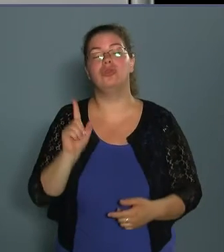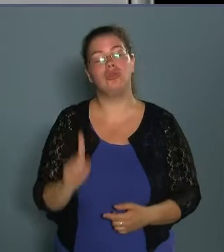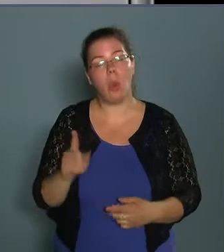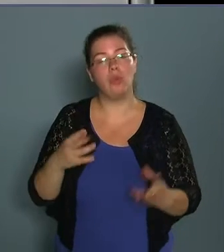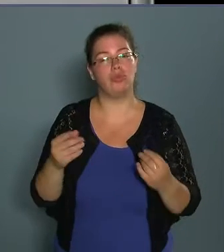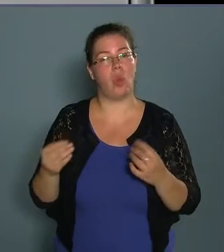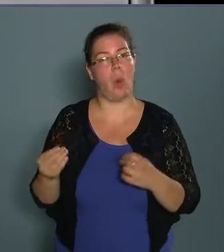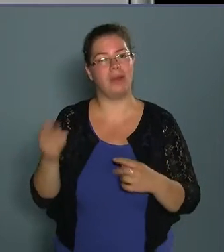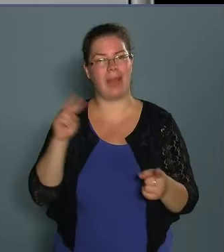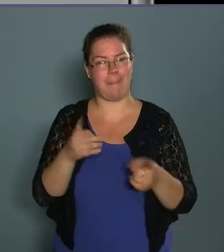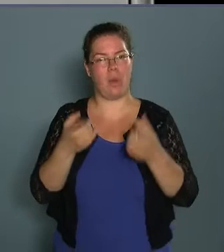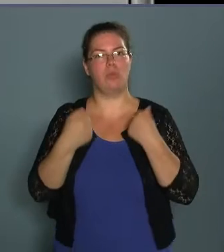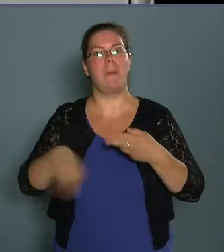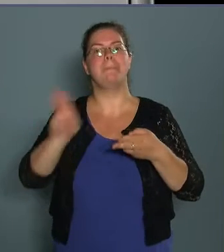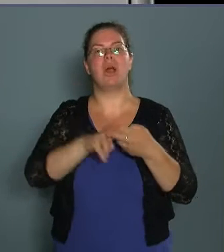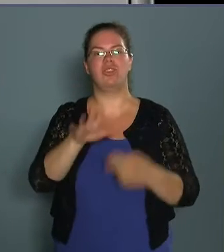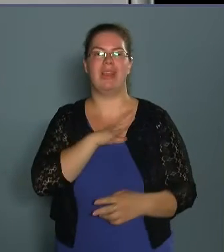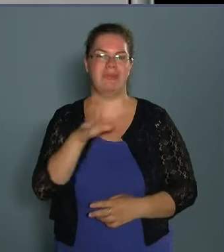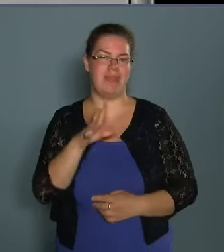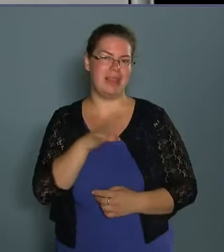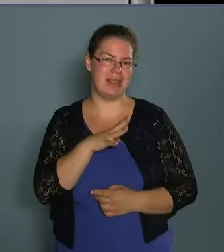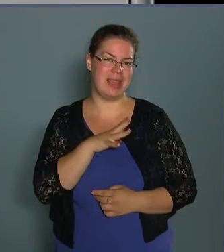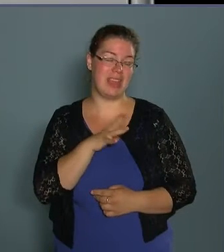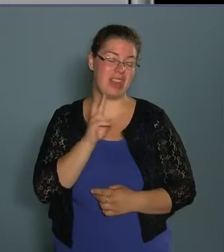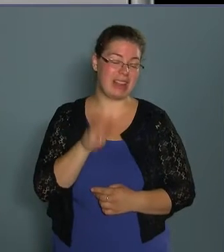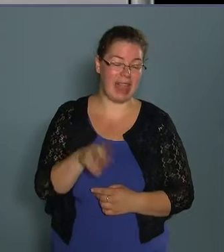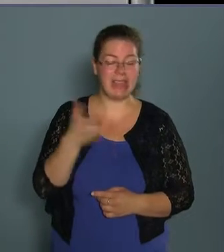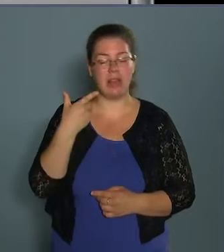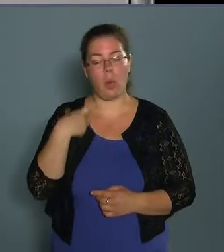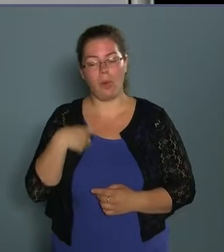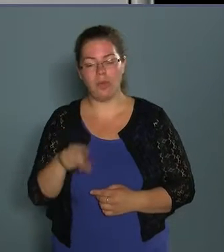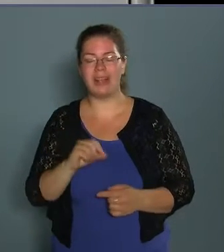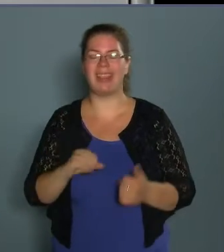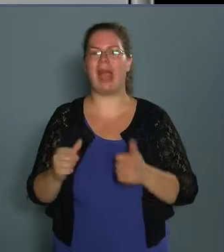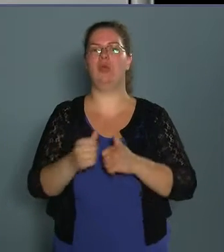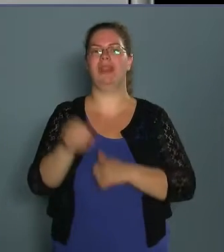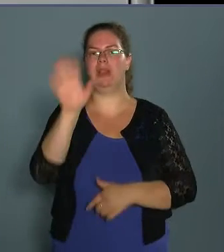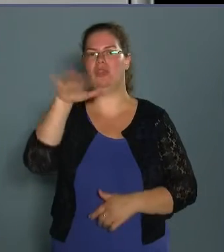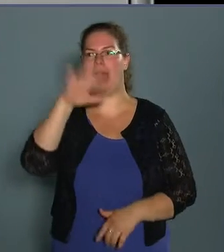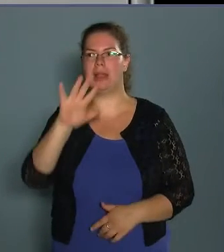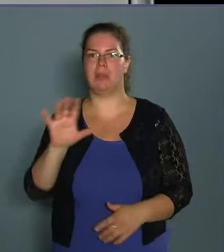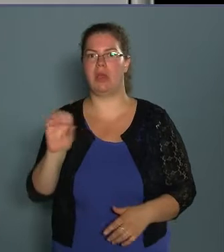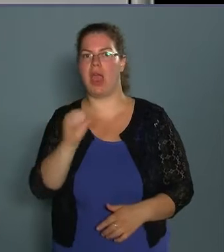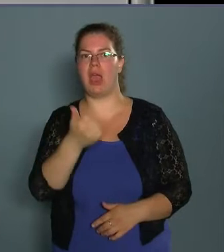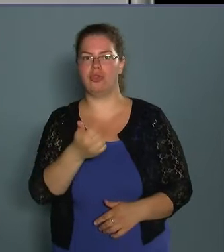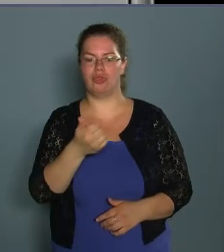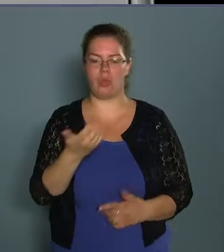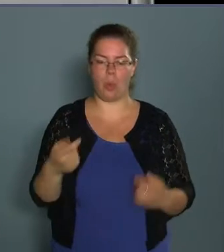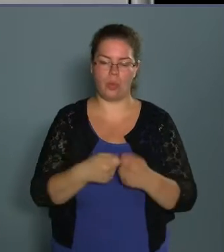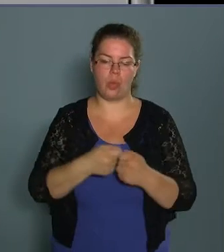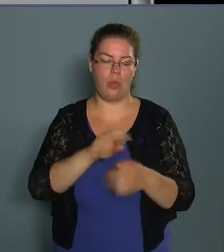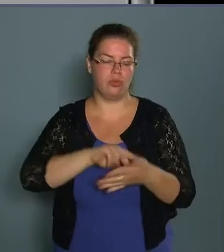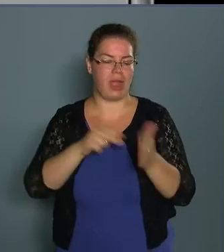sok szempontból balesetveszélyesnek is tekinthető volt az előzetes elképzelések, az első körös